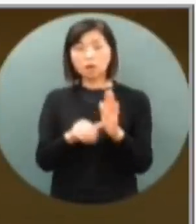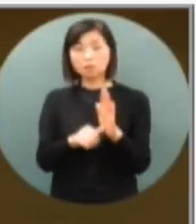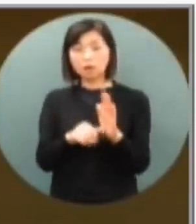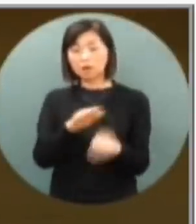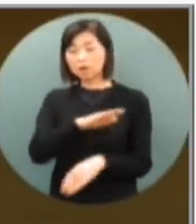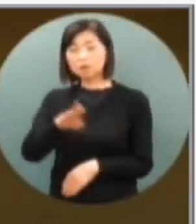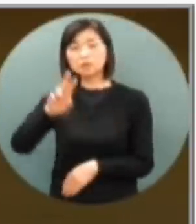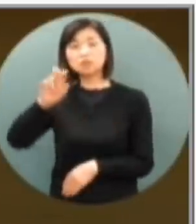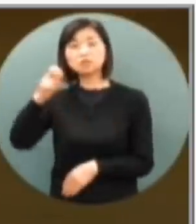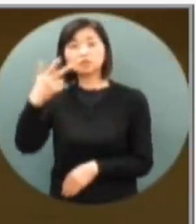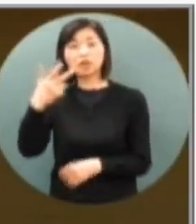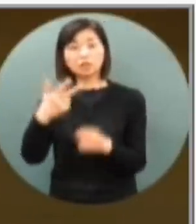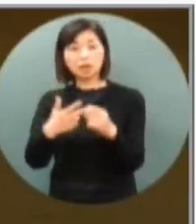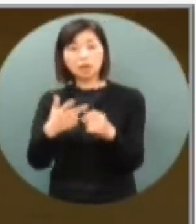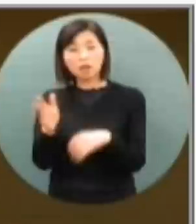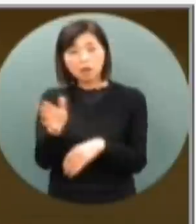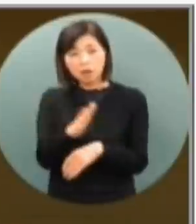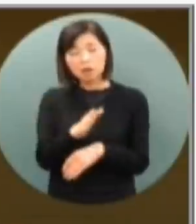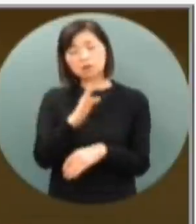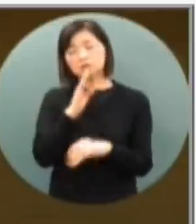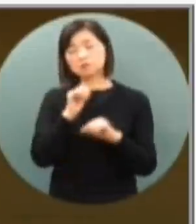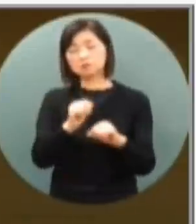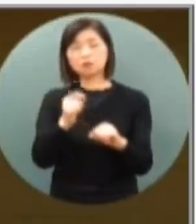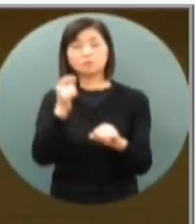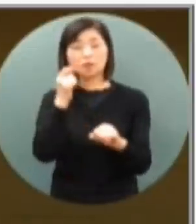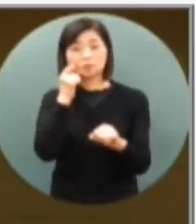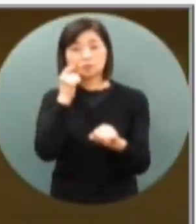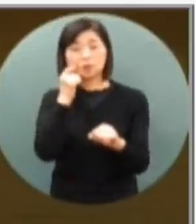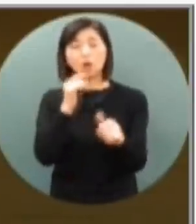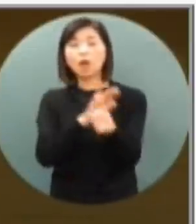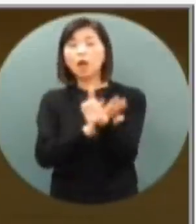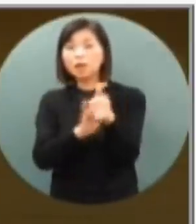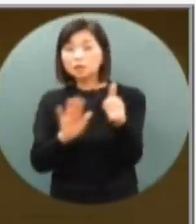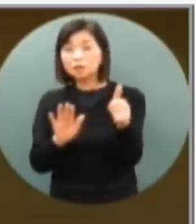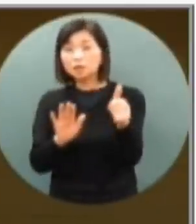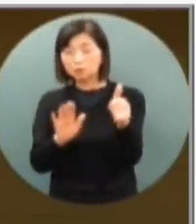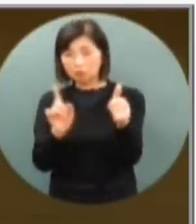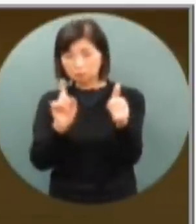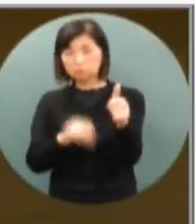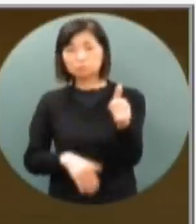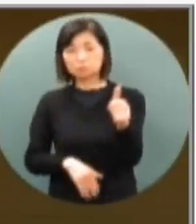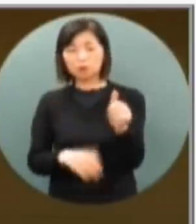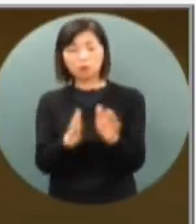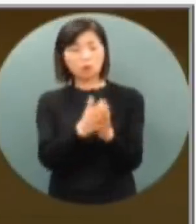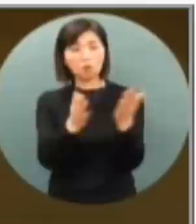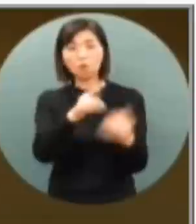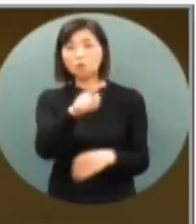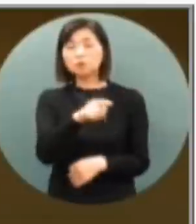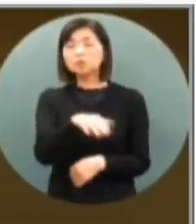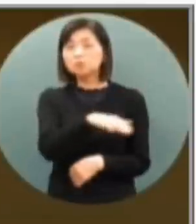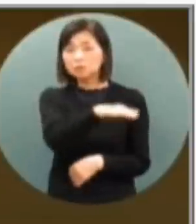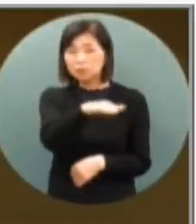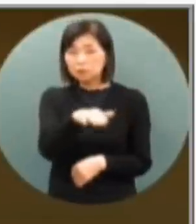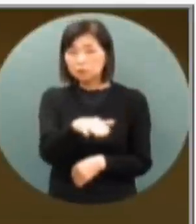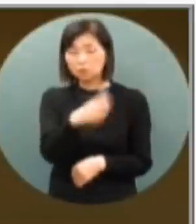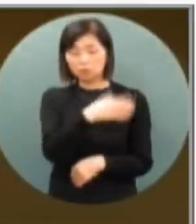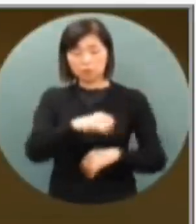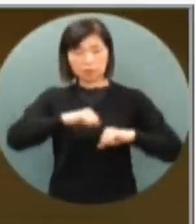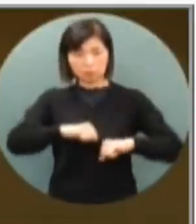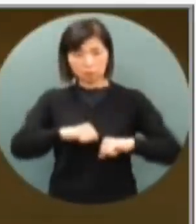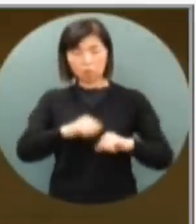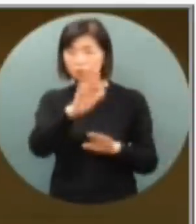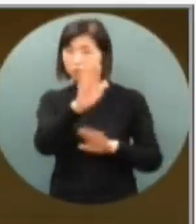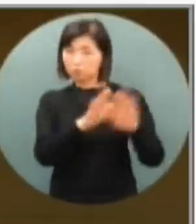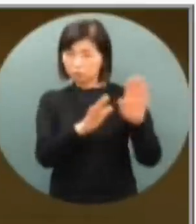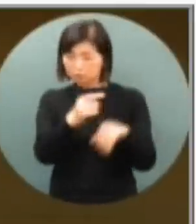実現できておりません。背景には先ほど知事のお答えにもありましたように、やはりご本人様の健康状態が一番でございまして